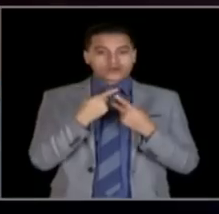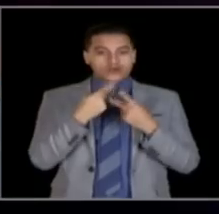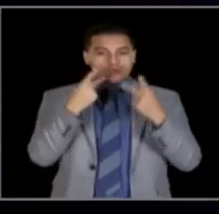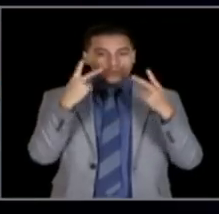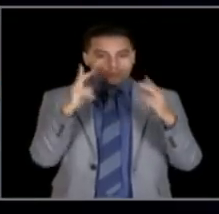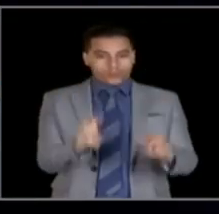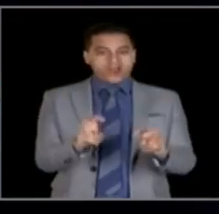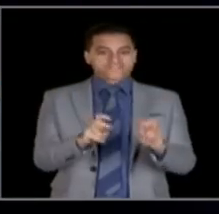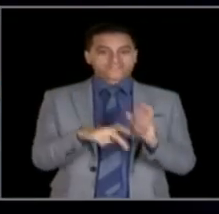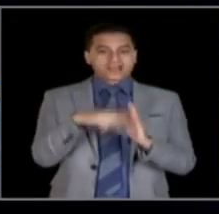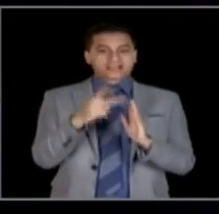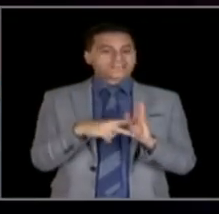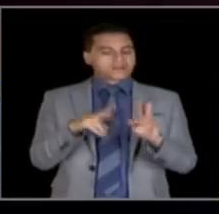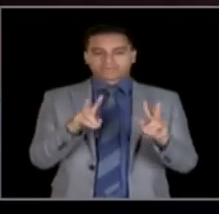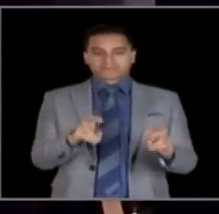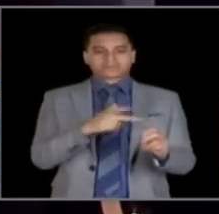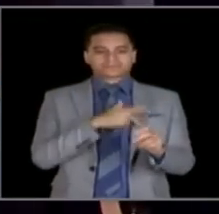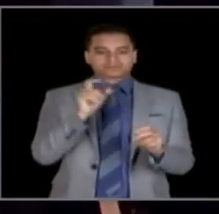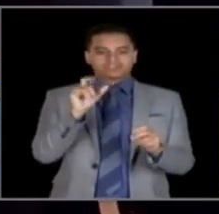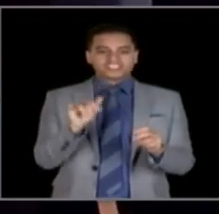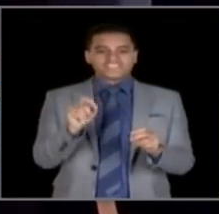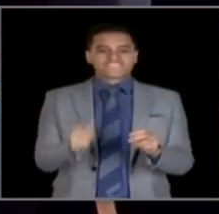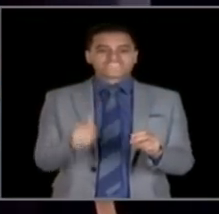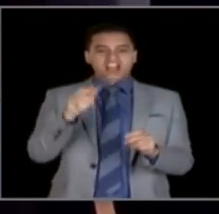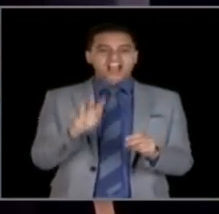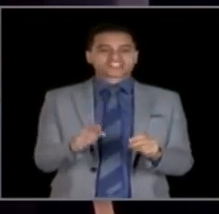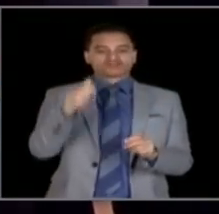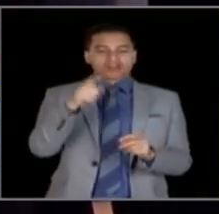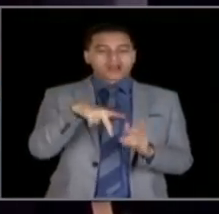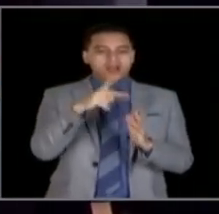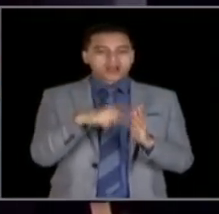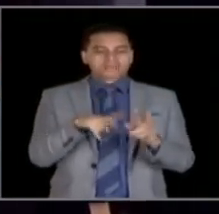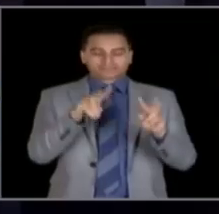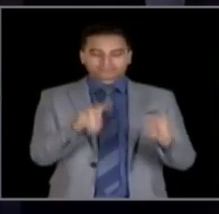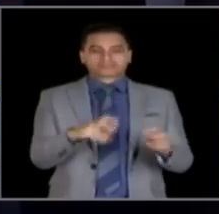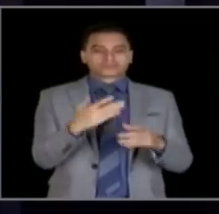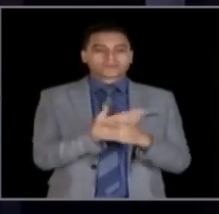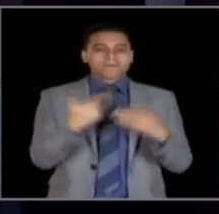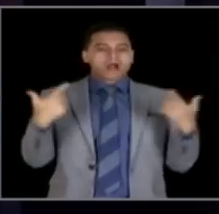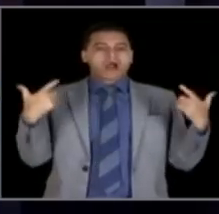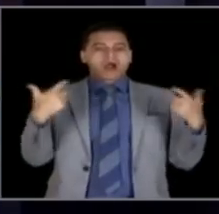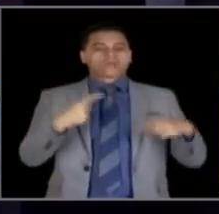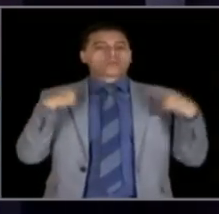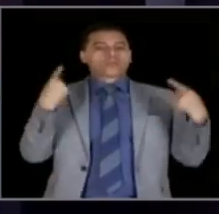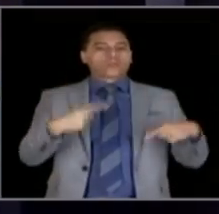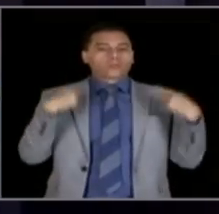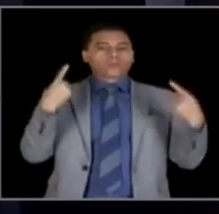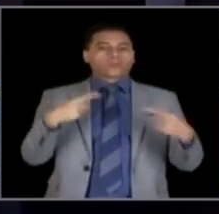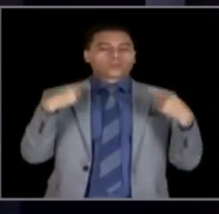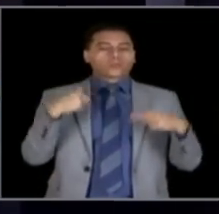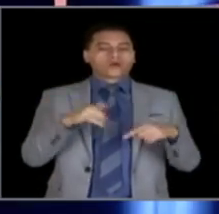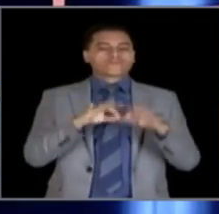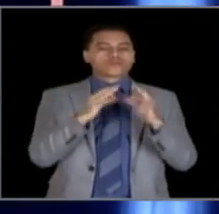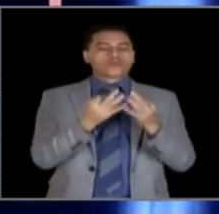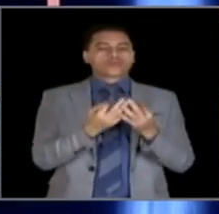أوقفت اتفاقية نيفاشا أطول حرب أهلية بإحدى الدول العربية